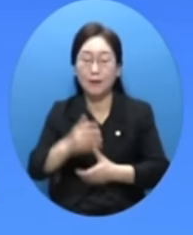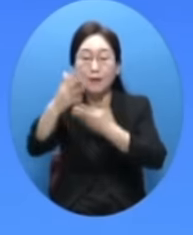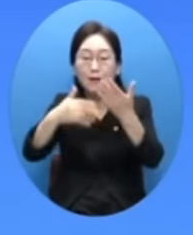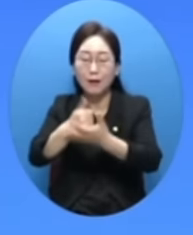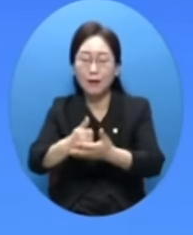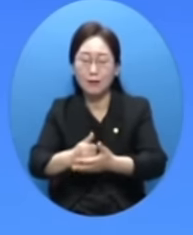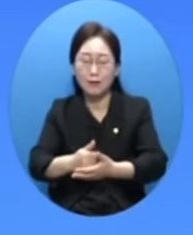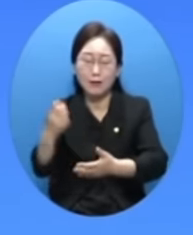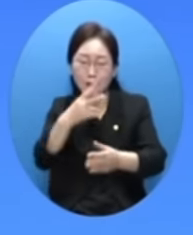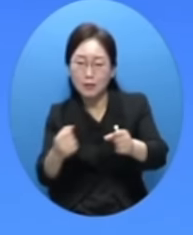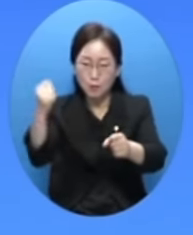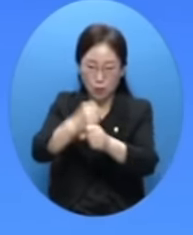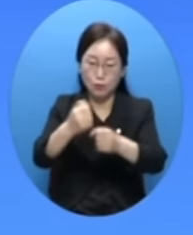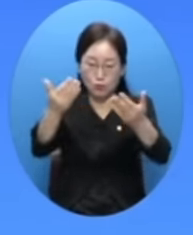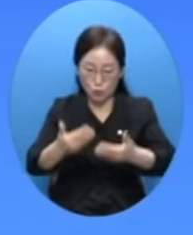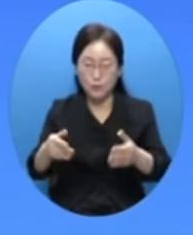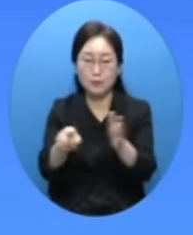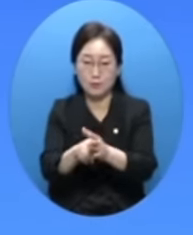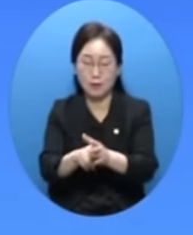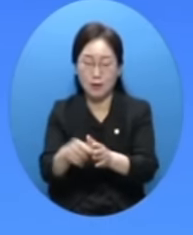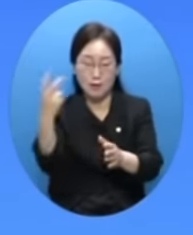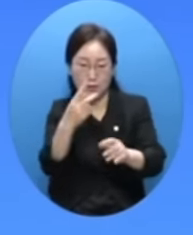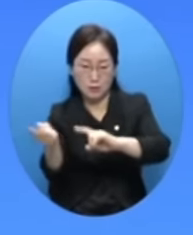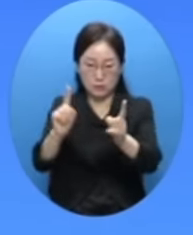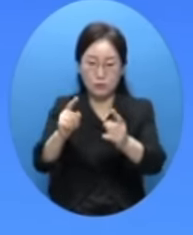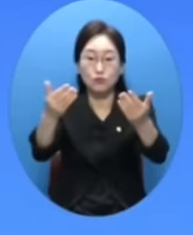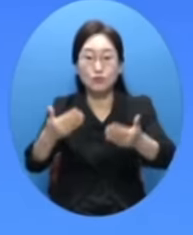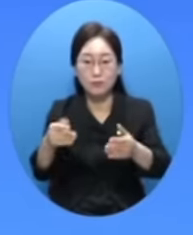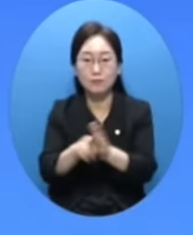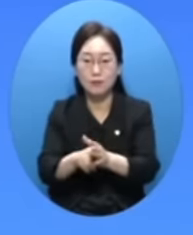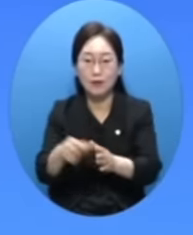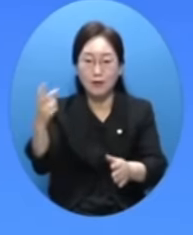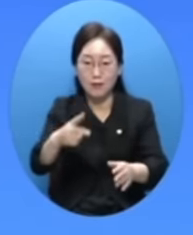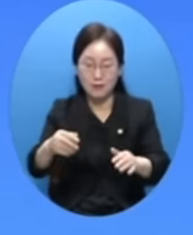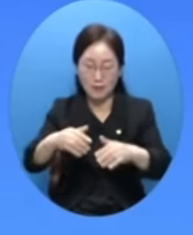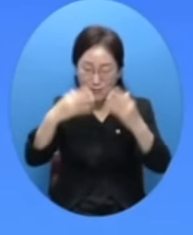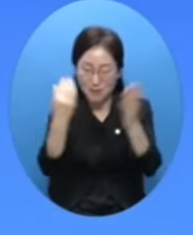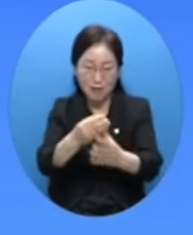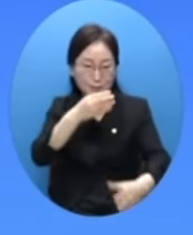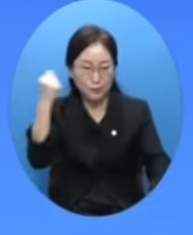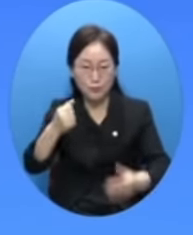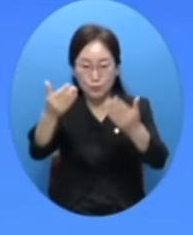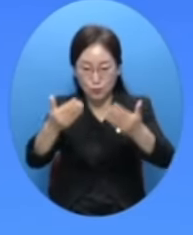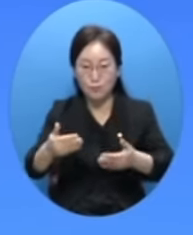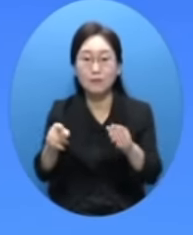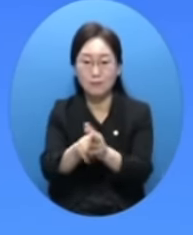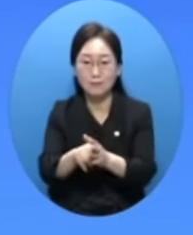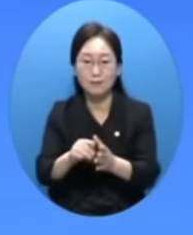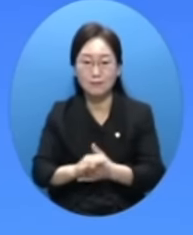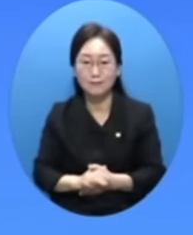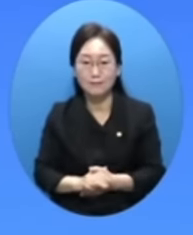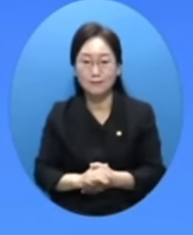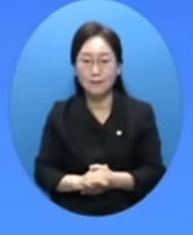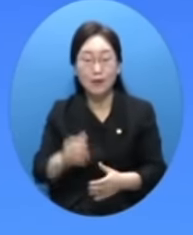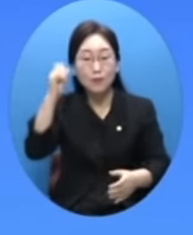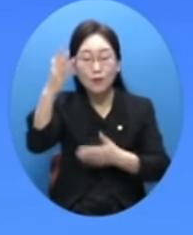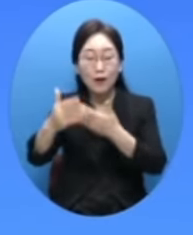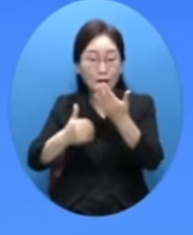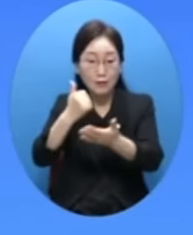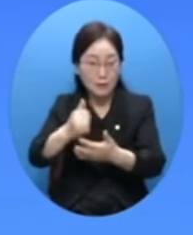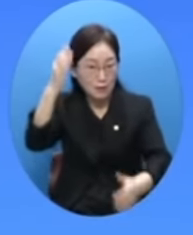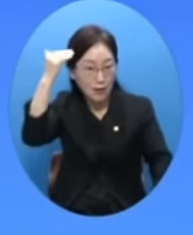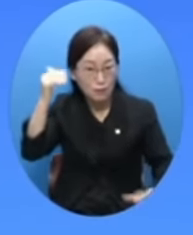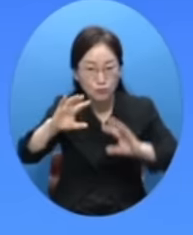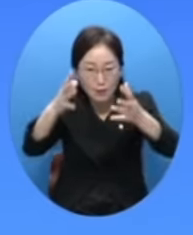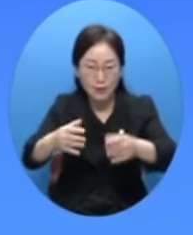다시 회복시켜 주실 것입니다. 일으켜 세워 주실 것입니다. 다시 모든 것이 잘 되게 만들어 주실 것입니다. 위대한 대한민국을 건드려